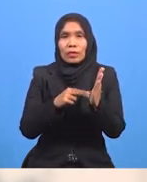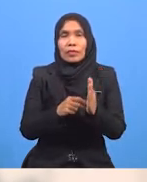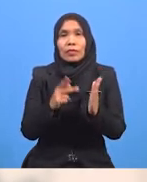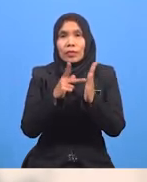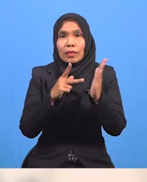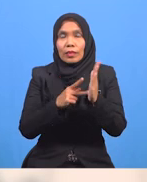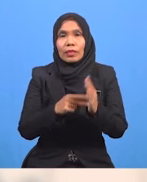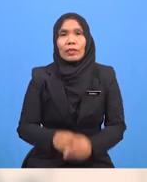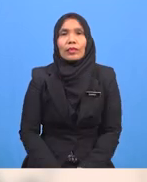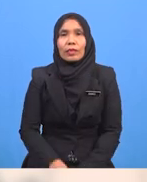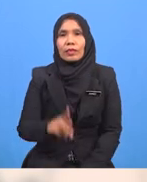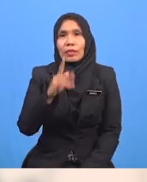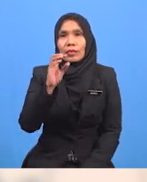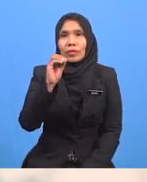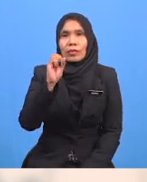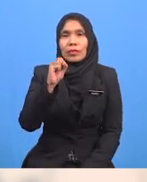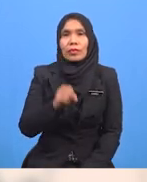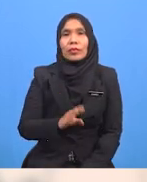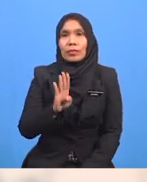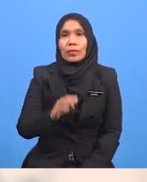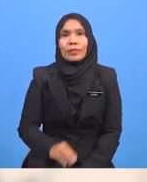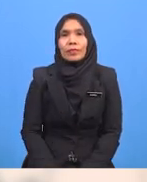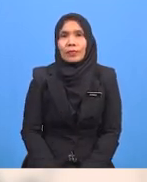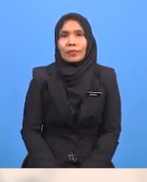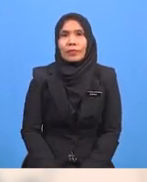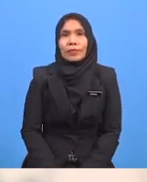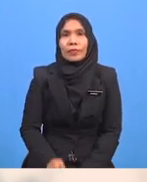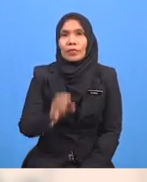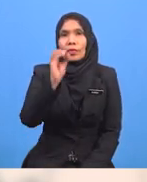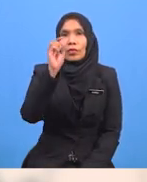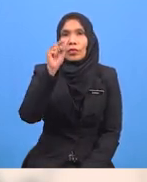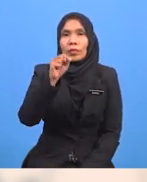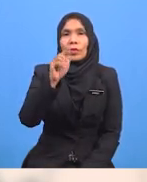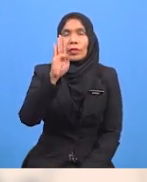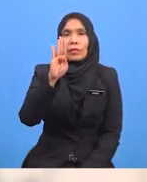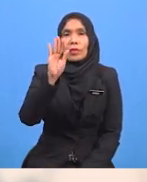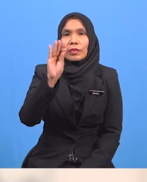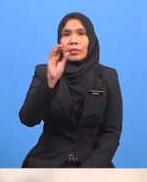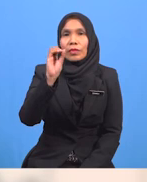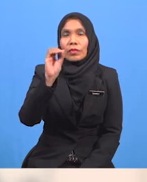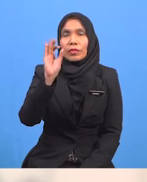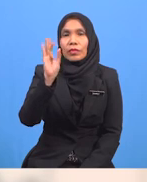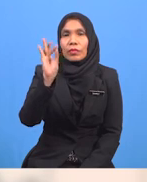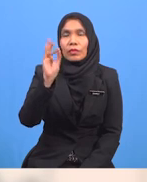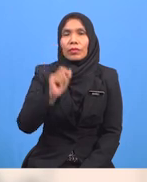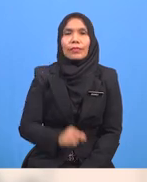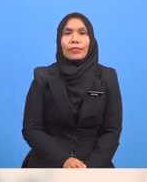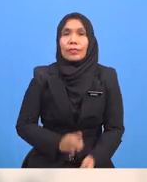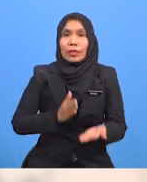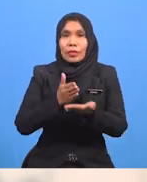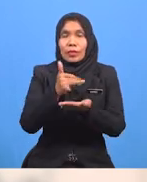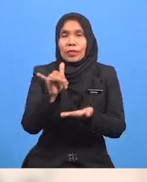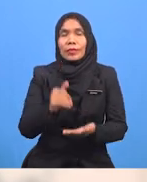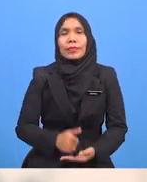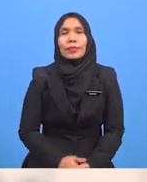B kita akan dapat kosong perpuluhan 4907 seterusnya